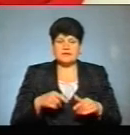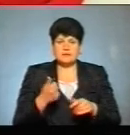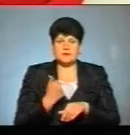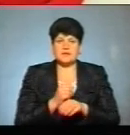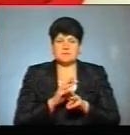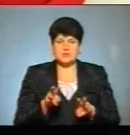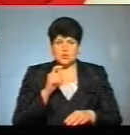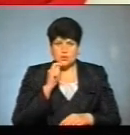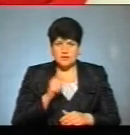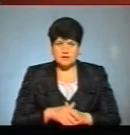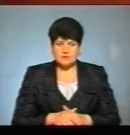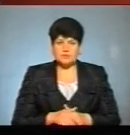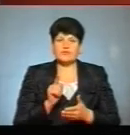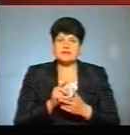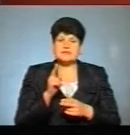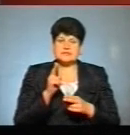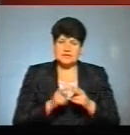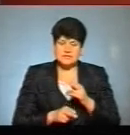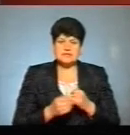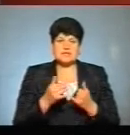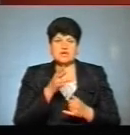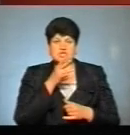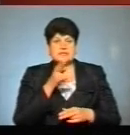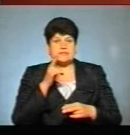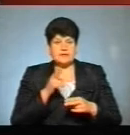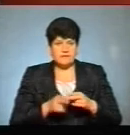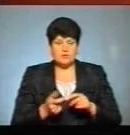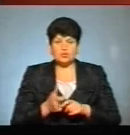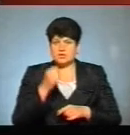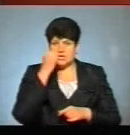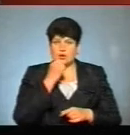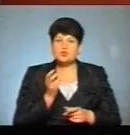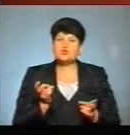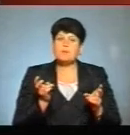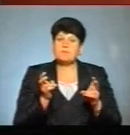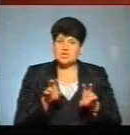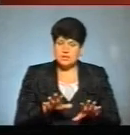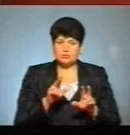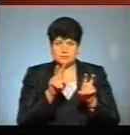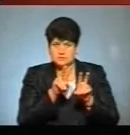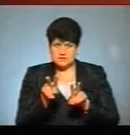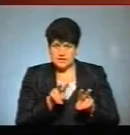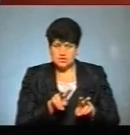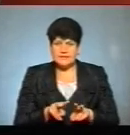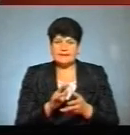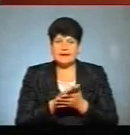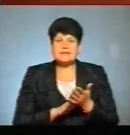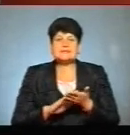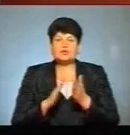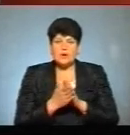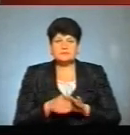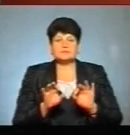України. Мусимо завершувати. На жаль, ефірний час у нас завершується. Я вам дуже дякую, що прийшли до нас. Ми будемо стежити далі за ситуацією,